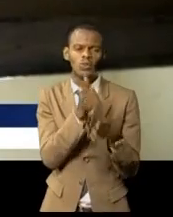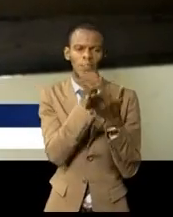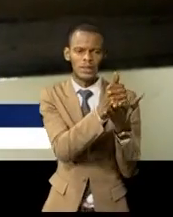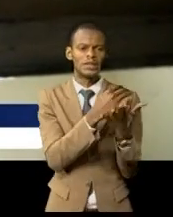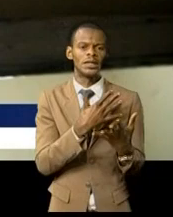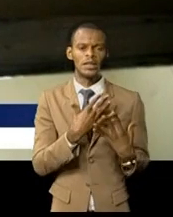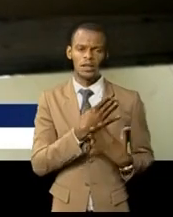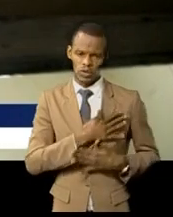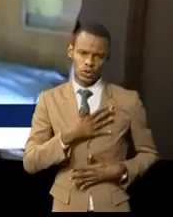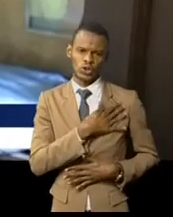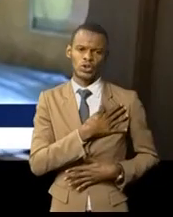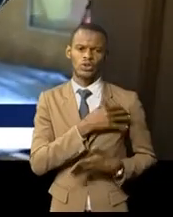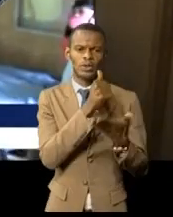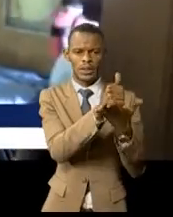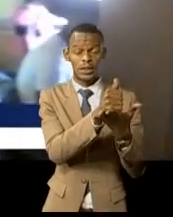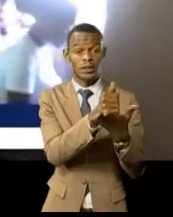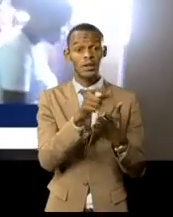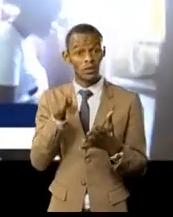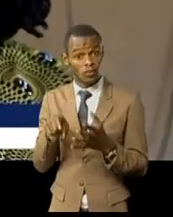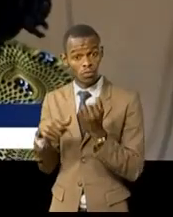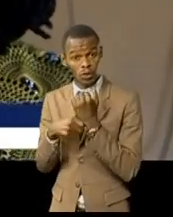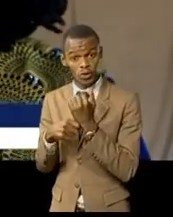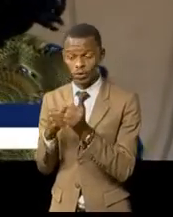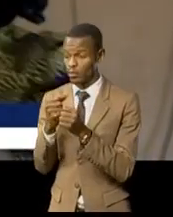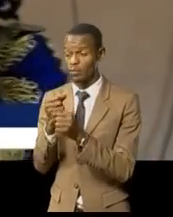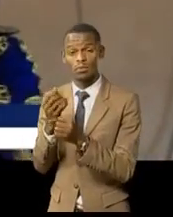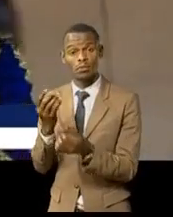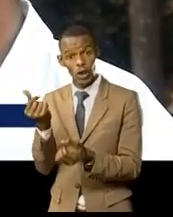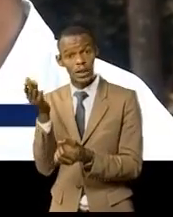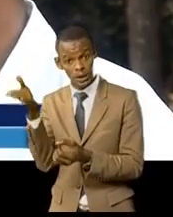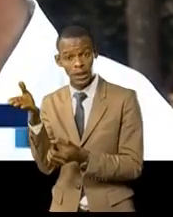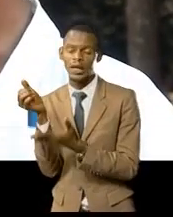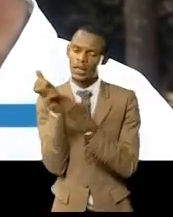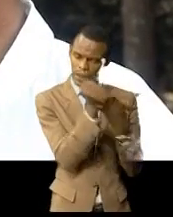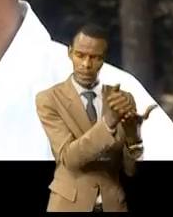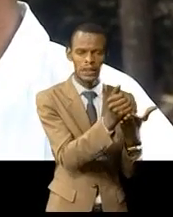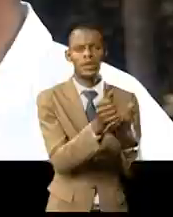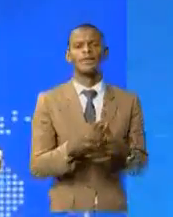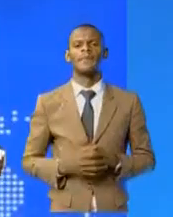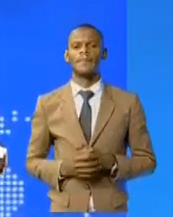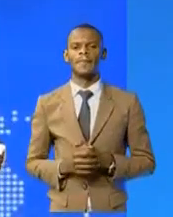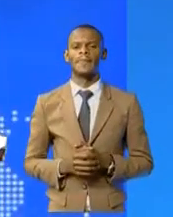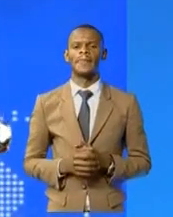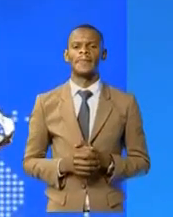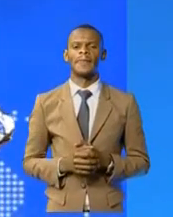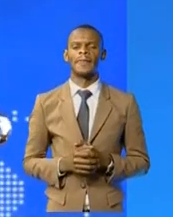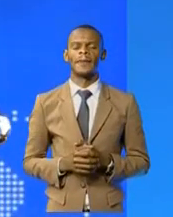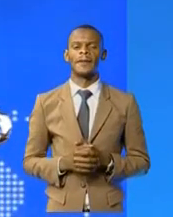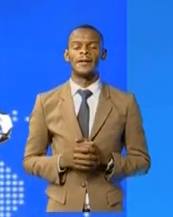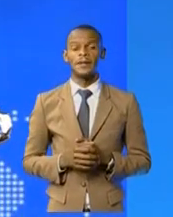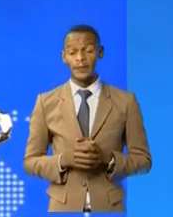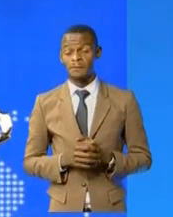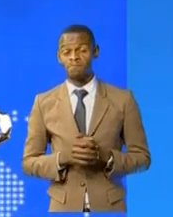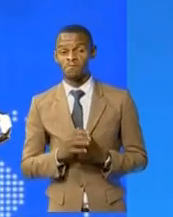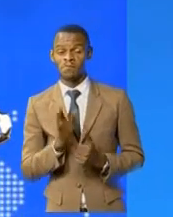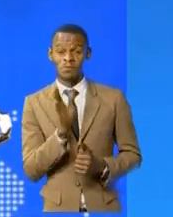compte sur les bonnes volontés en vue d'améliorer la prise en charge des communautés environnantes. Amorçant à